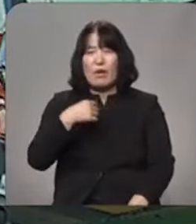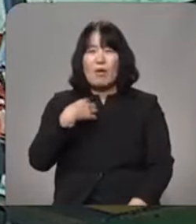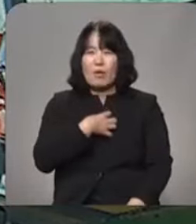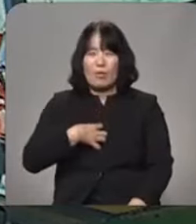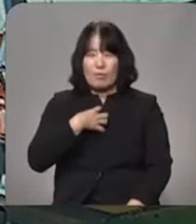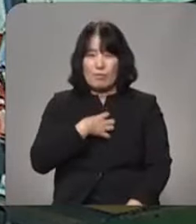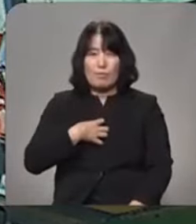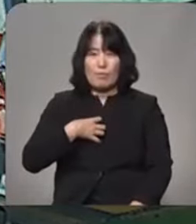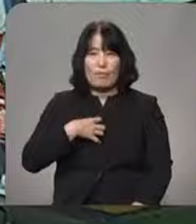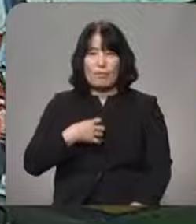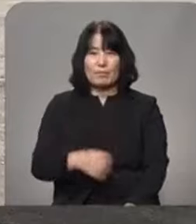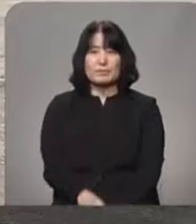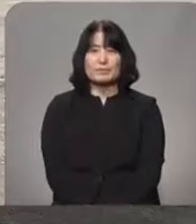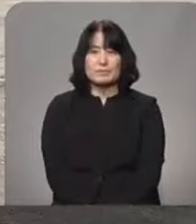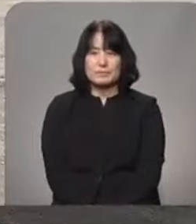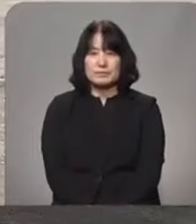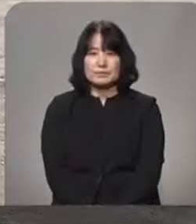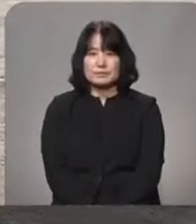기자입니다.